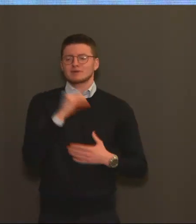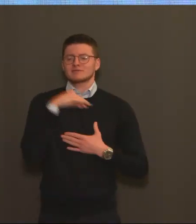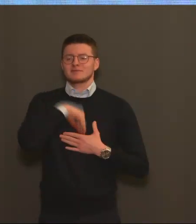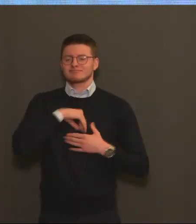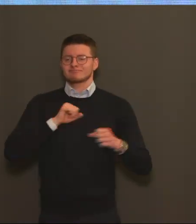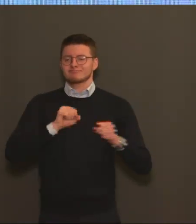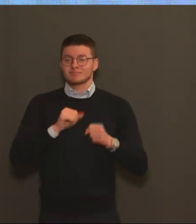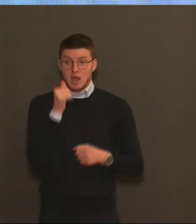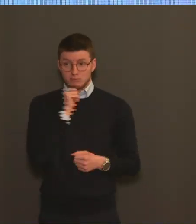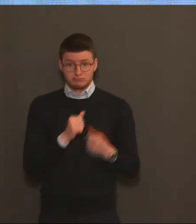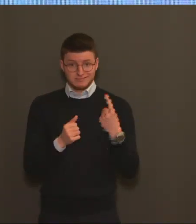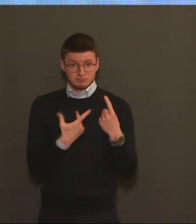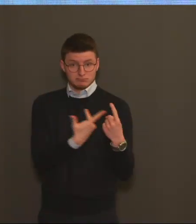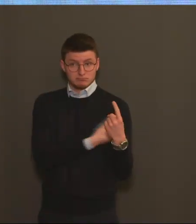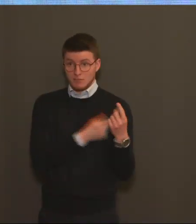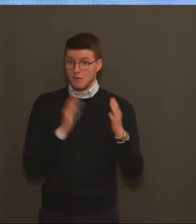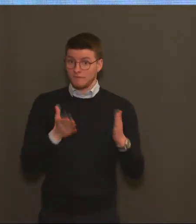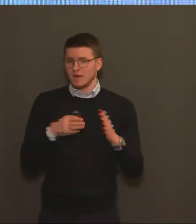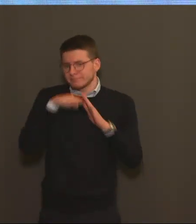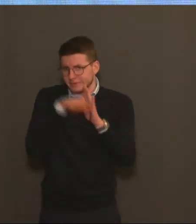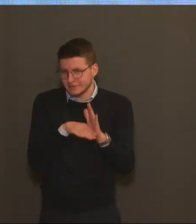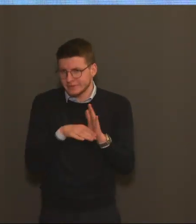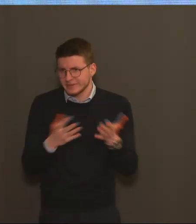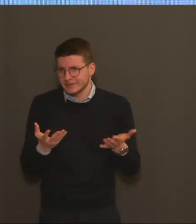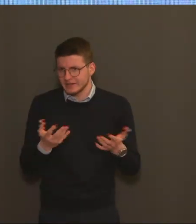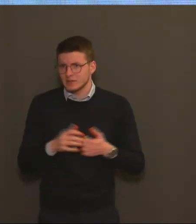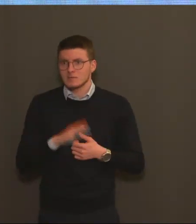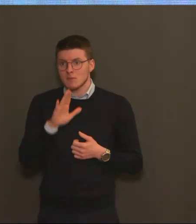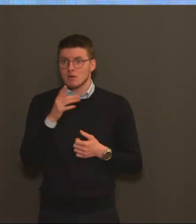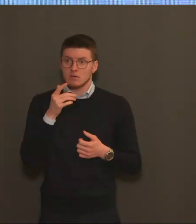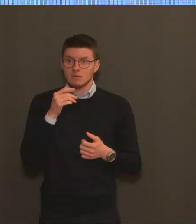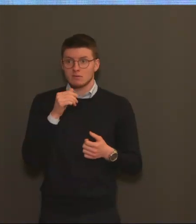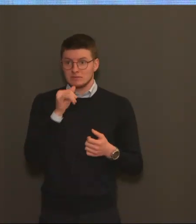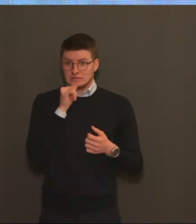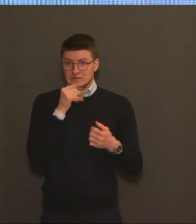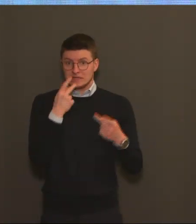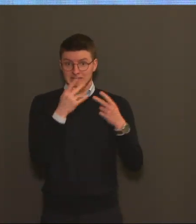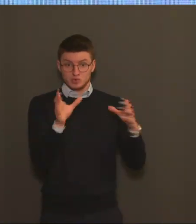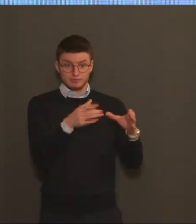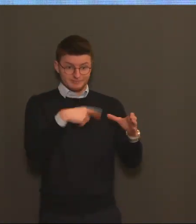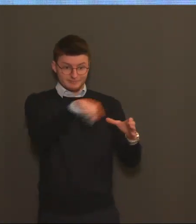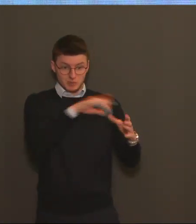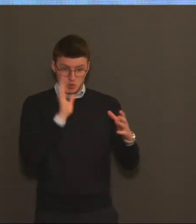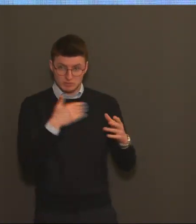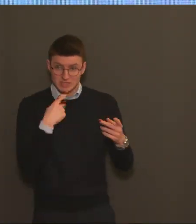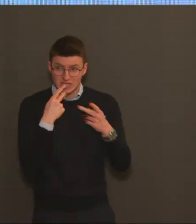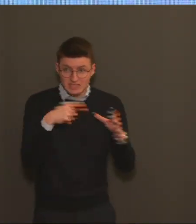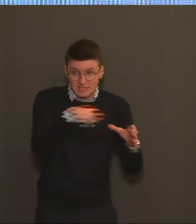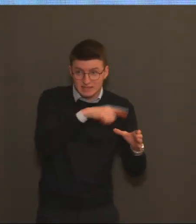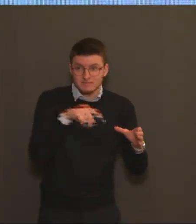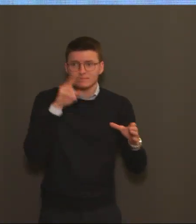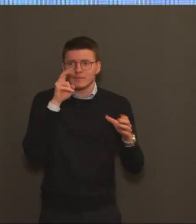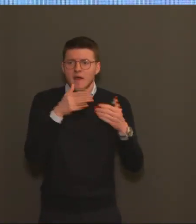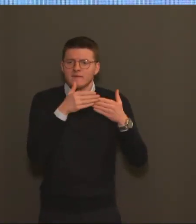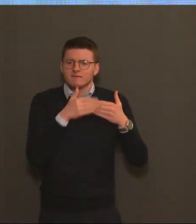wel even op drukken dat dat resultaten zijn van klinische studies, meestal zelfs van fase 2 klinische studies. Die